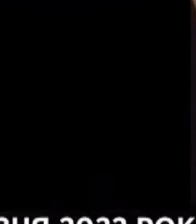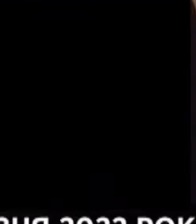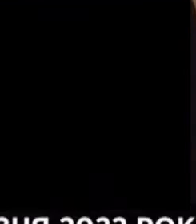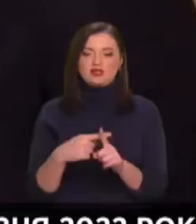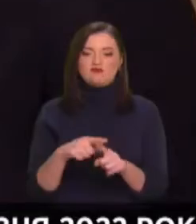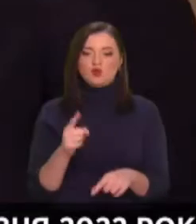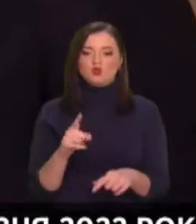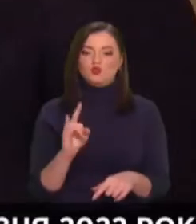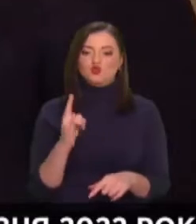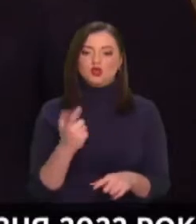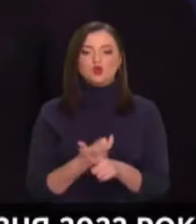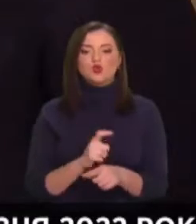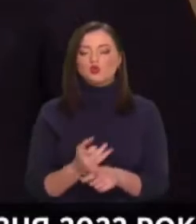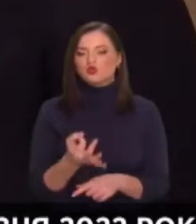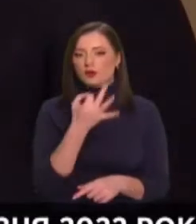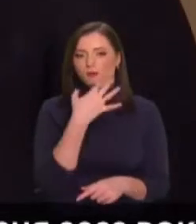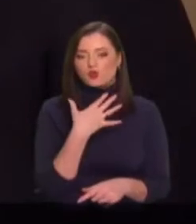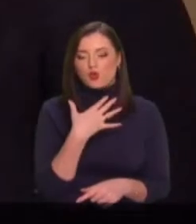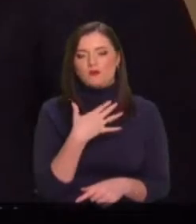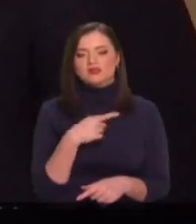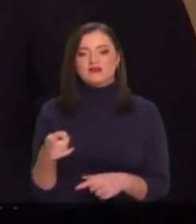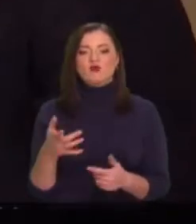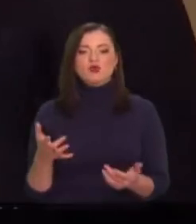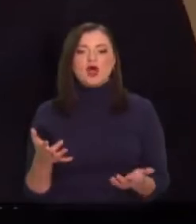що дитині дуже подобається. Вона